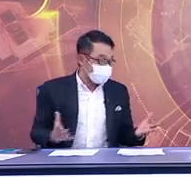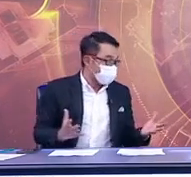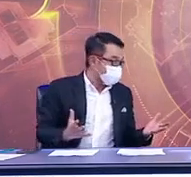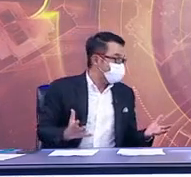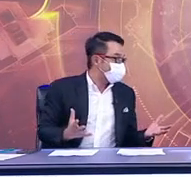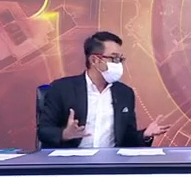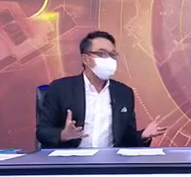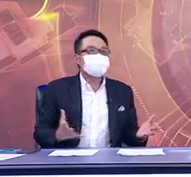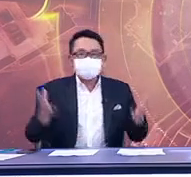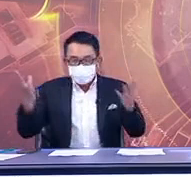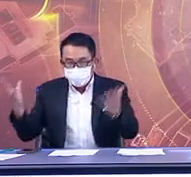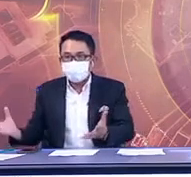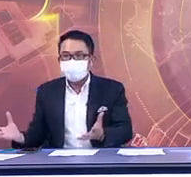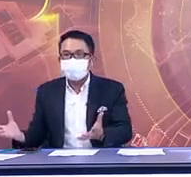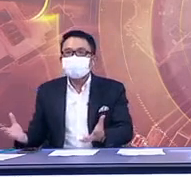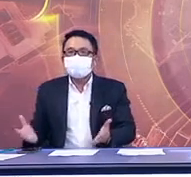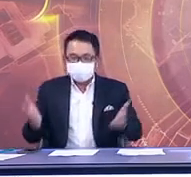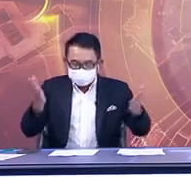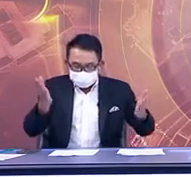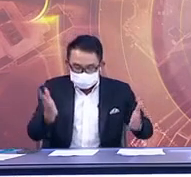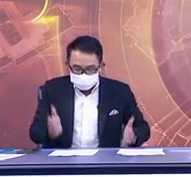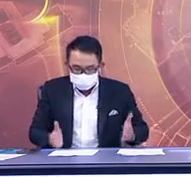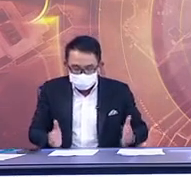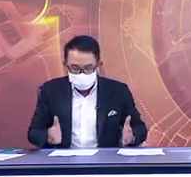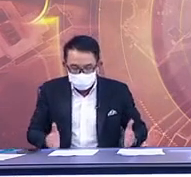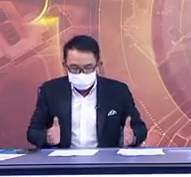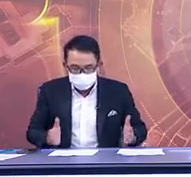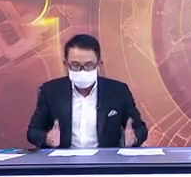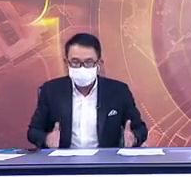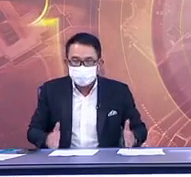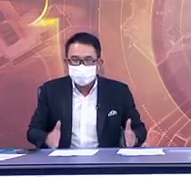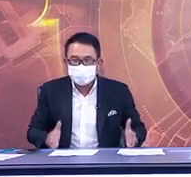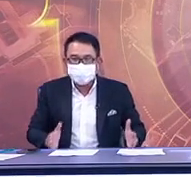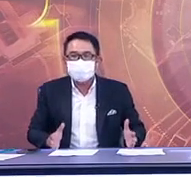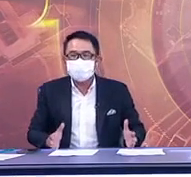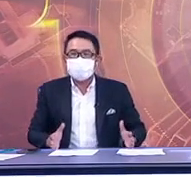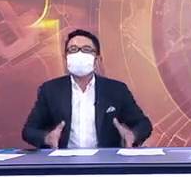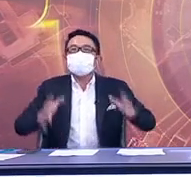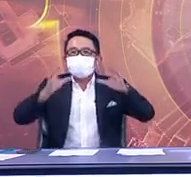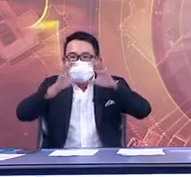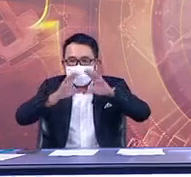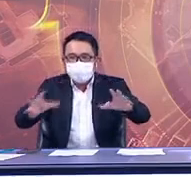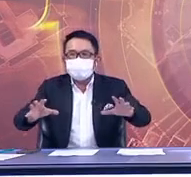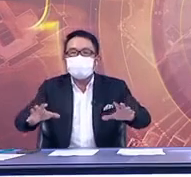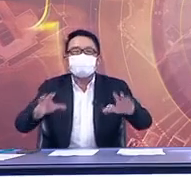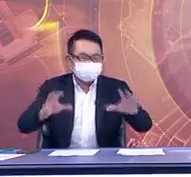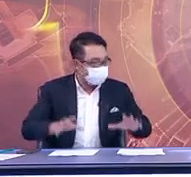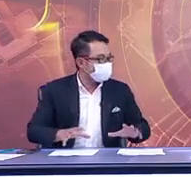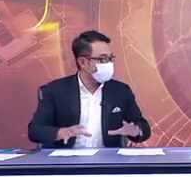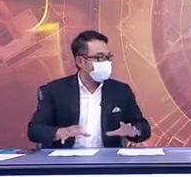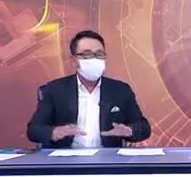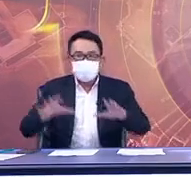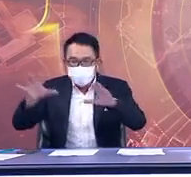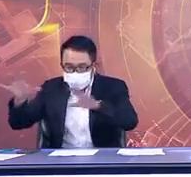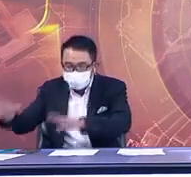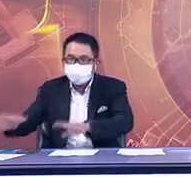ปิดใจรับก่อนไหม ถูกต้อง แล้วเดี๋ยวดูผลว่าหลังจากที่มีศบค.ชุดนี้ศบค.ส่วนหน้าขึ้นมาแล้วลงไปทำหน้า